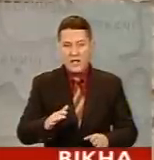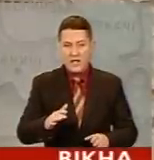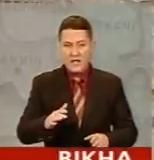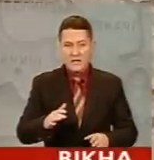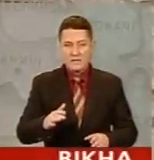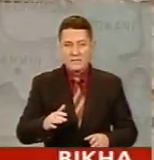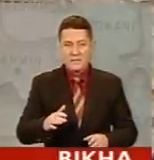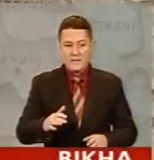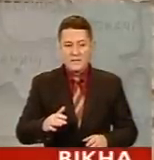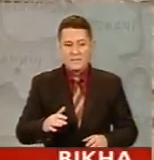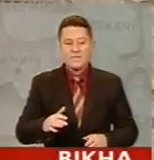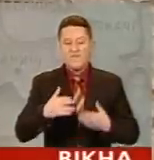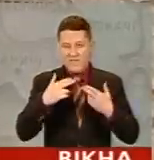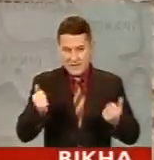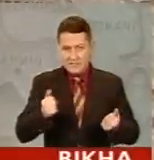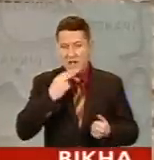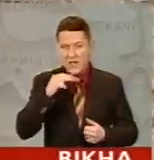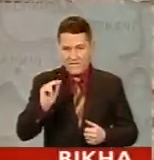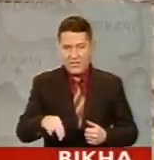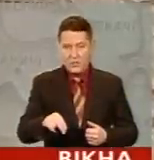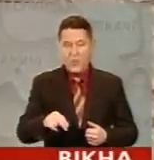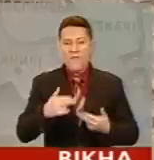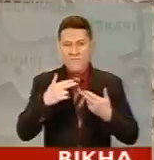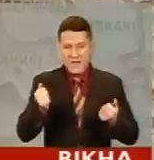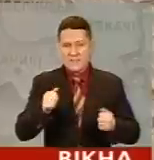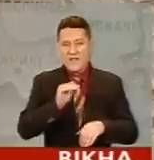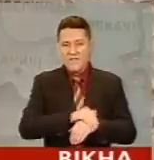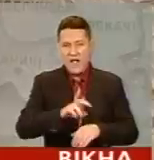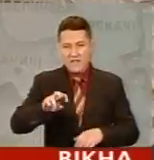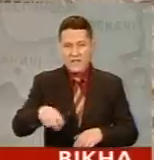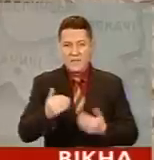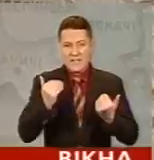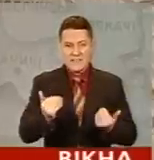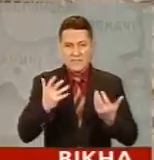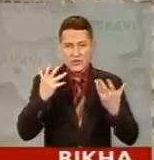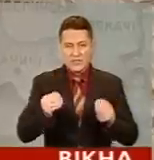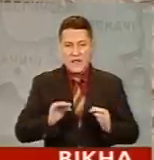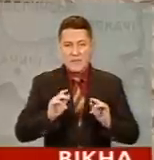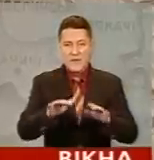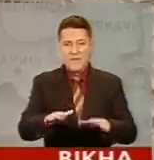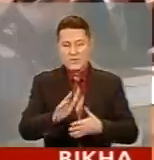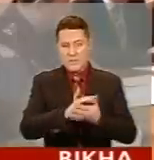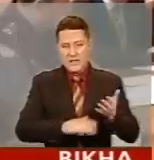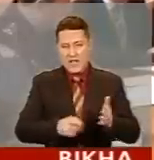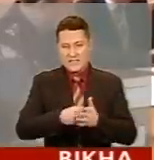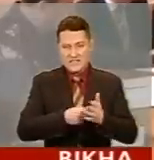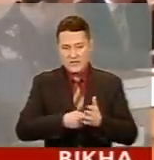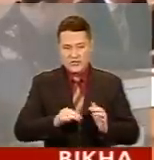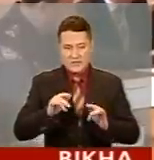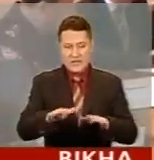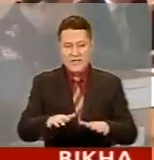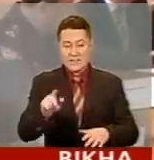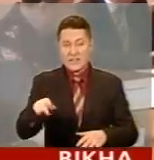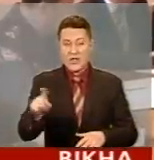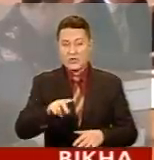проти своїх дій, він визнав повністю вину, визнав факт вимагання і на сьогоднішній день проводяться подальші слідчі заходи. За те, що